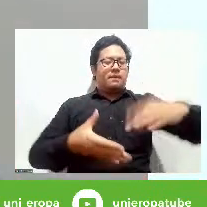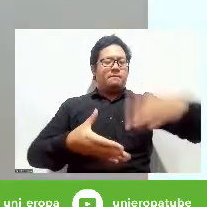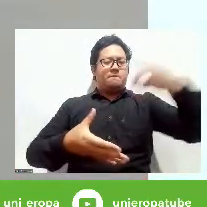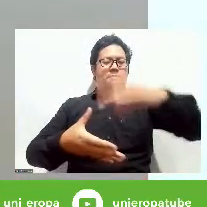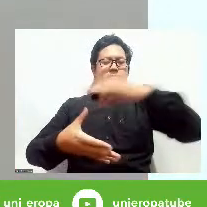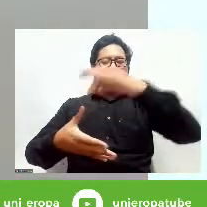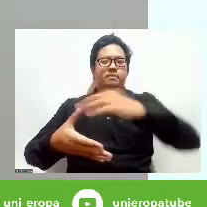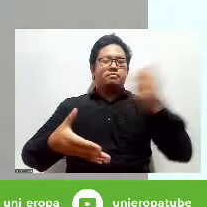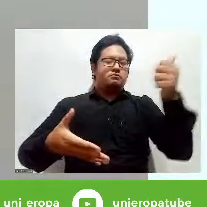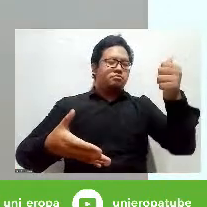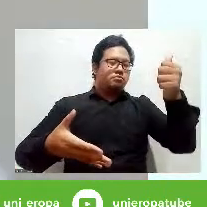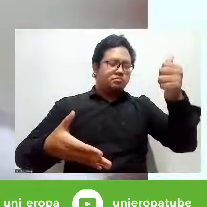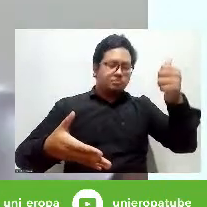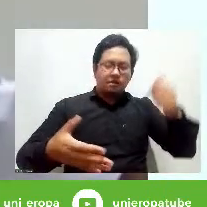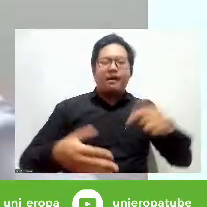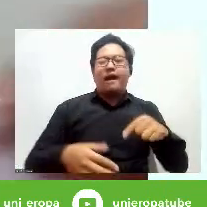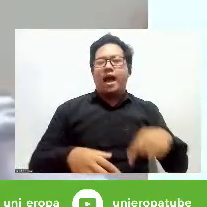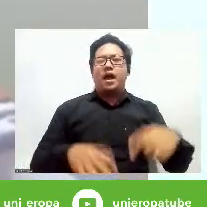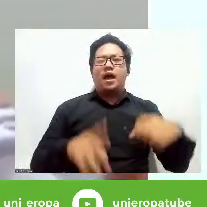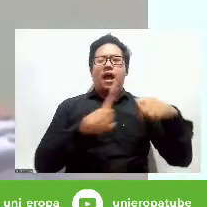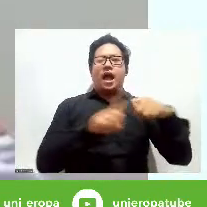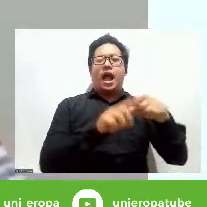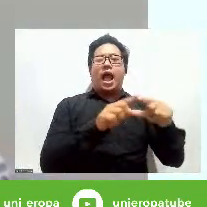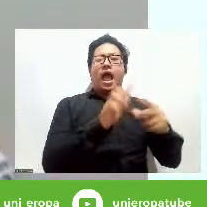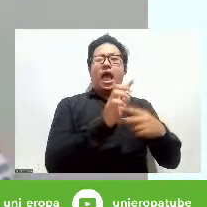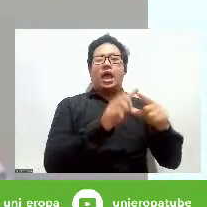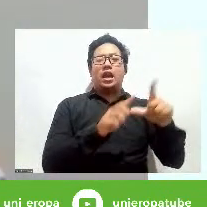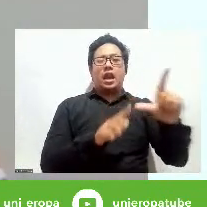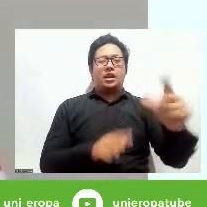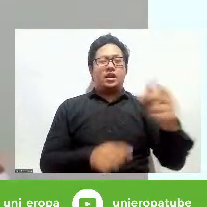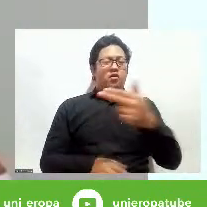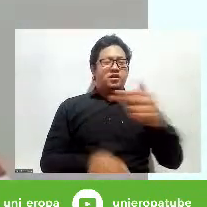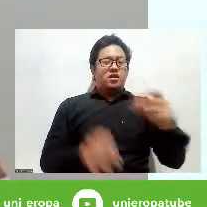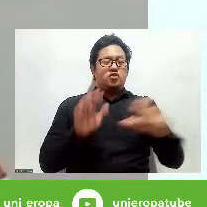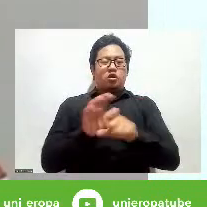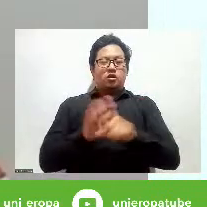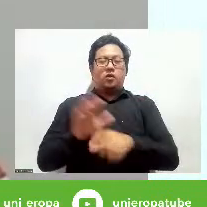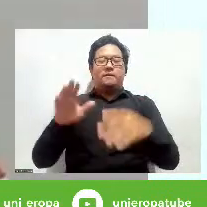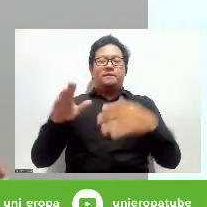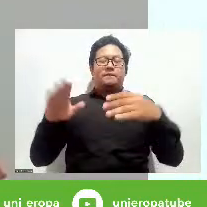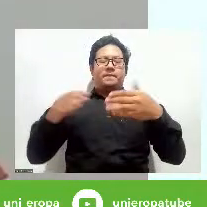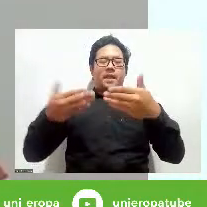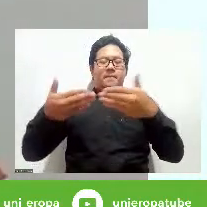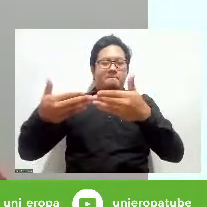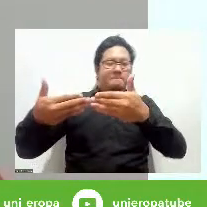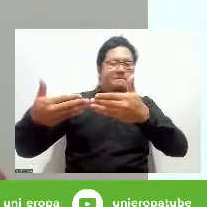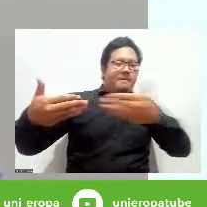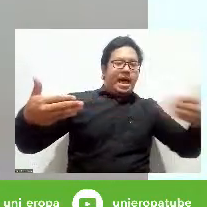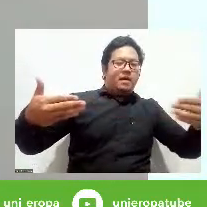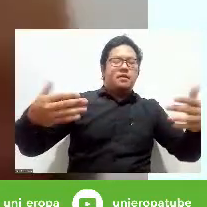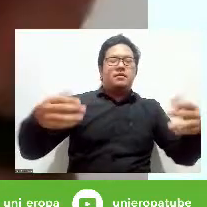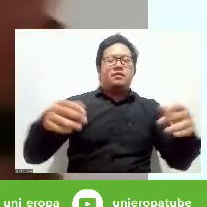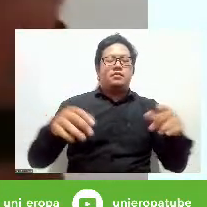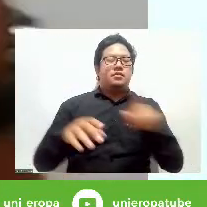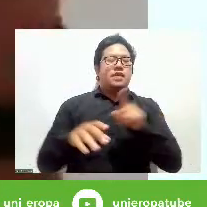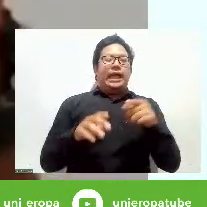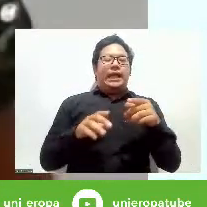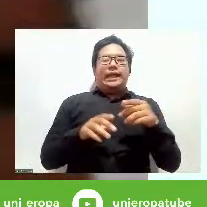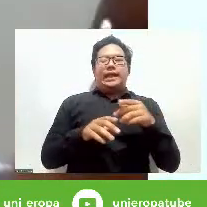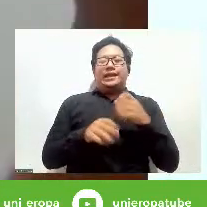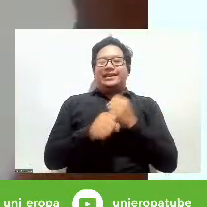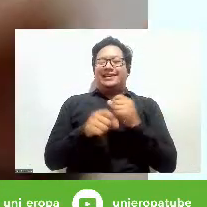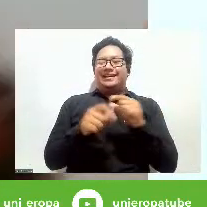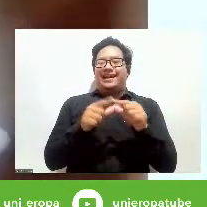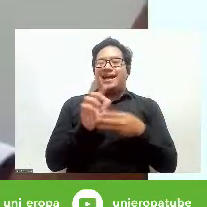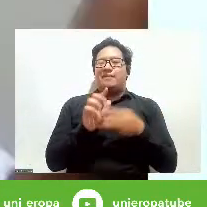ini kalau kita Jejer Hai jadi mengeringkan si gambot ini kalau kita Jejer